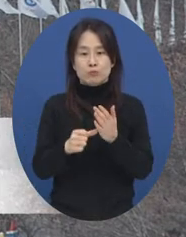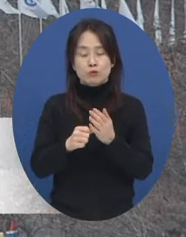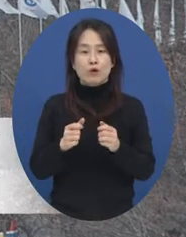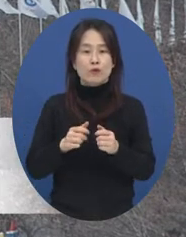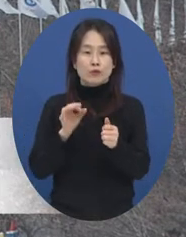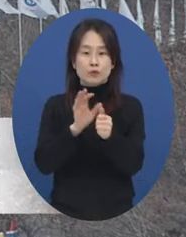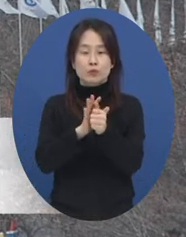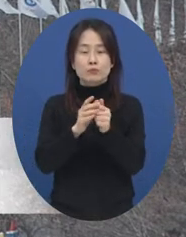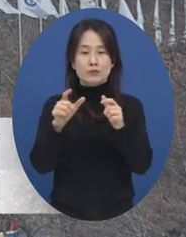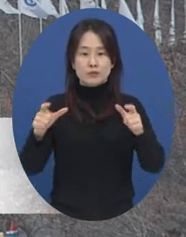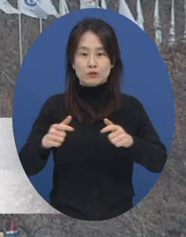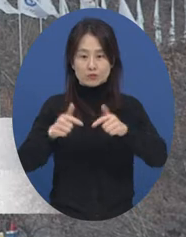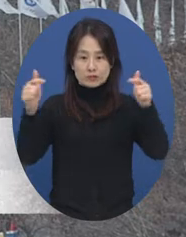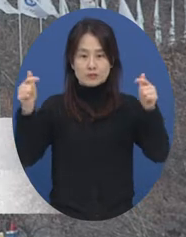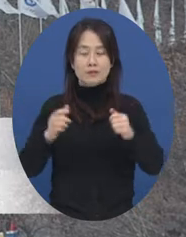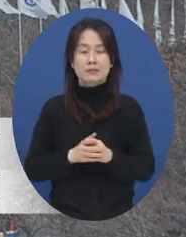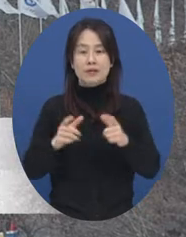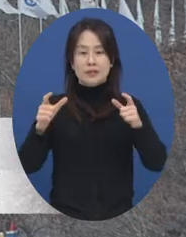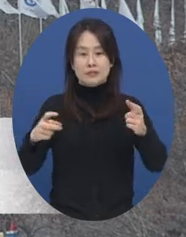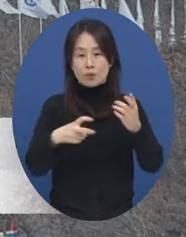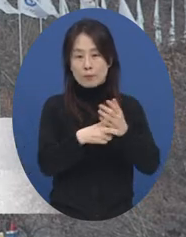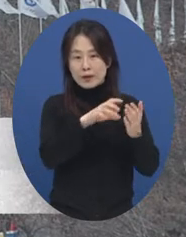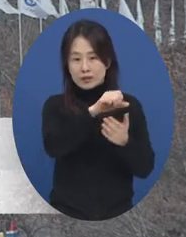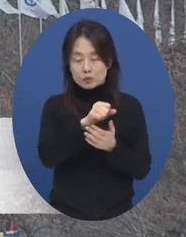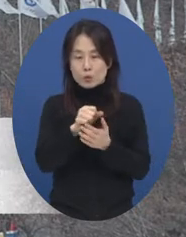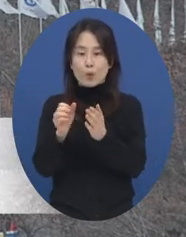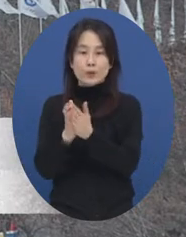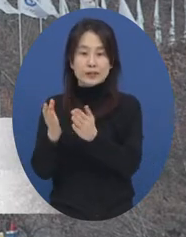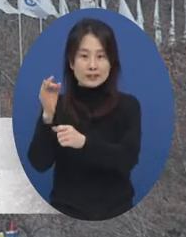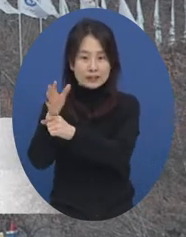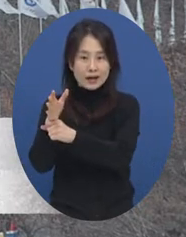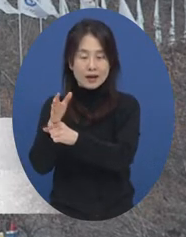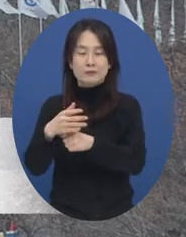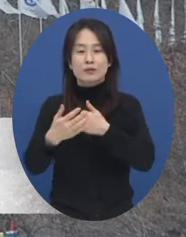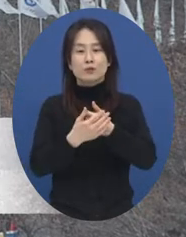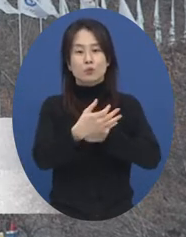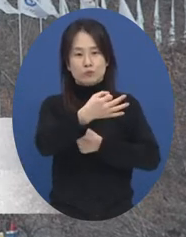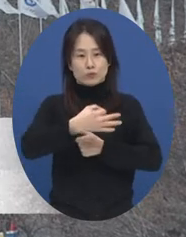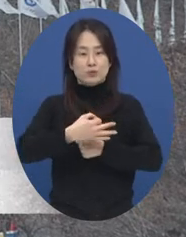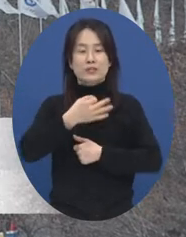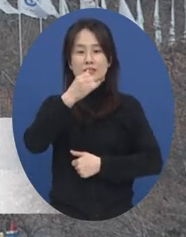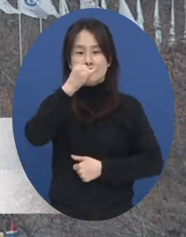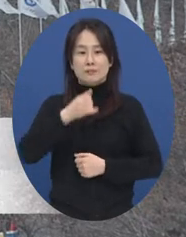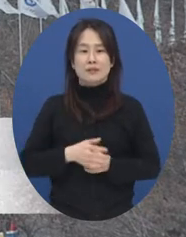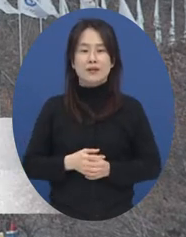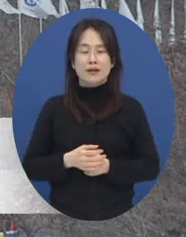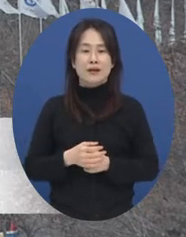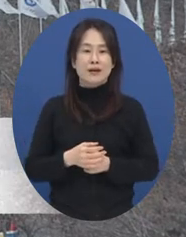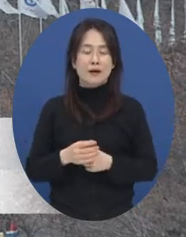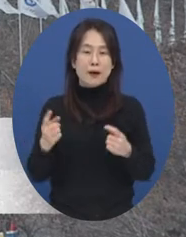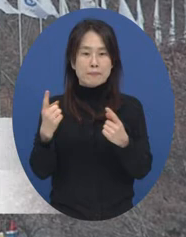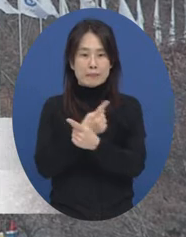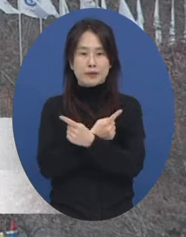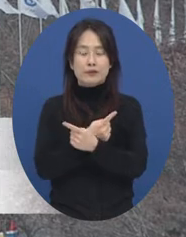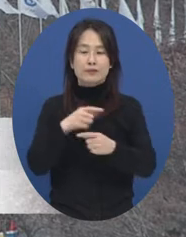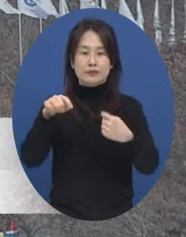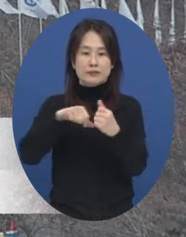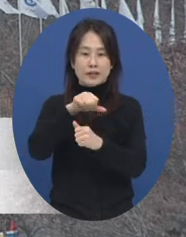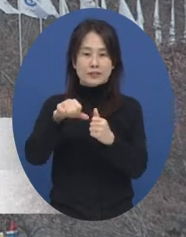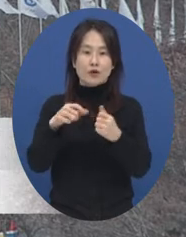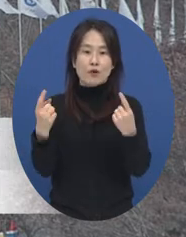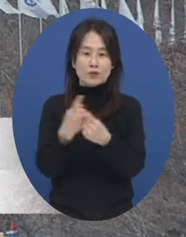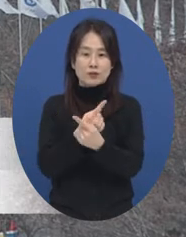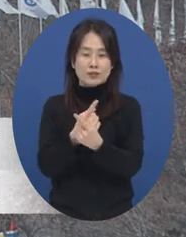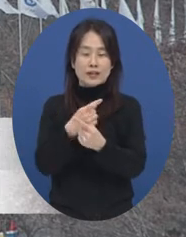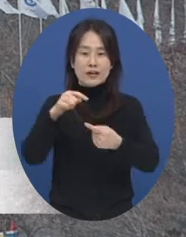지역도 늘어났는데요 지역화폐 로 지역 서점에서 책을 사면 소비 지원금도 받을 수 있습니다 새해 달라지는 경기도 행정